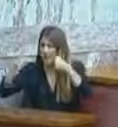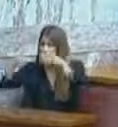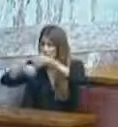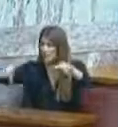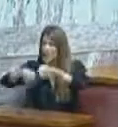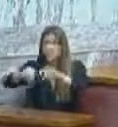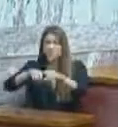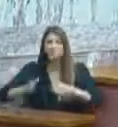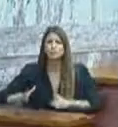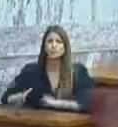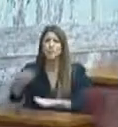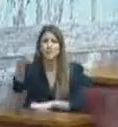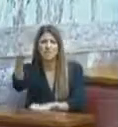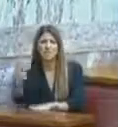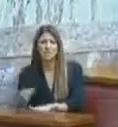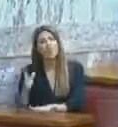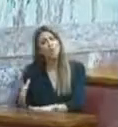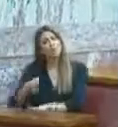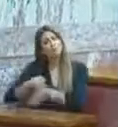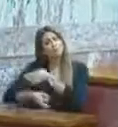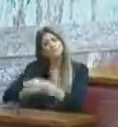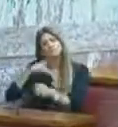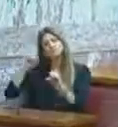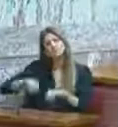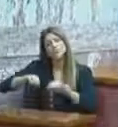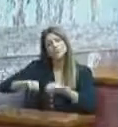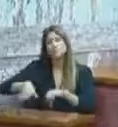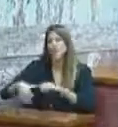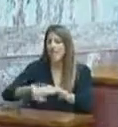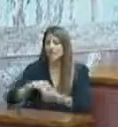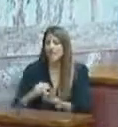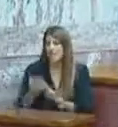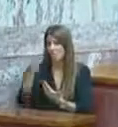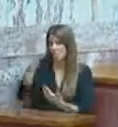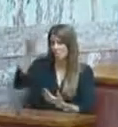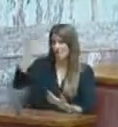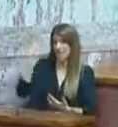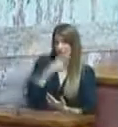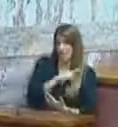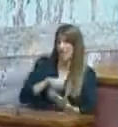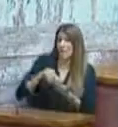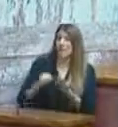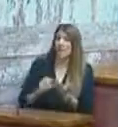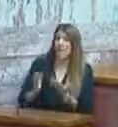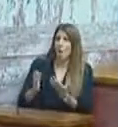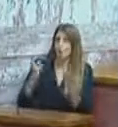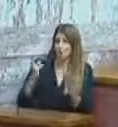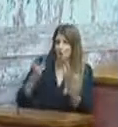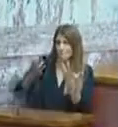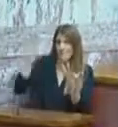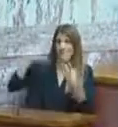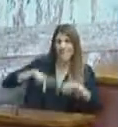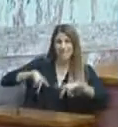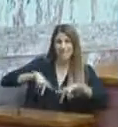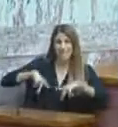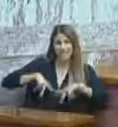ποινικών υποθέσεων, θα μπορούσε να μας πει, θα ενδιέφερε φαντάζομαι, 2 πρώην πρωθυπουργοί και 8 πρώην υπουργοί στους